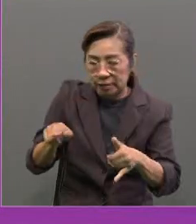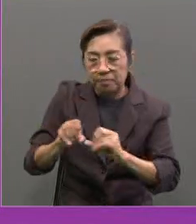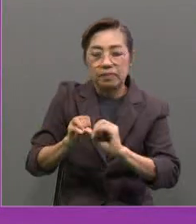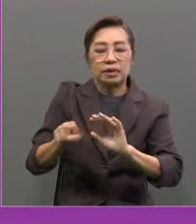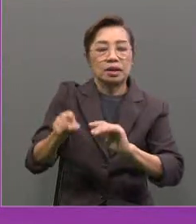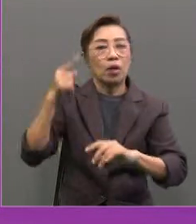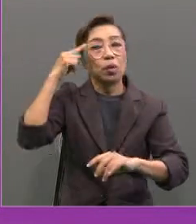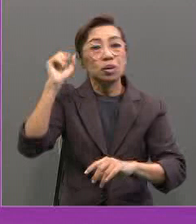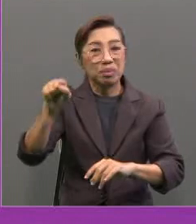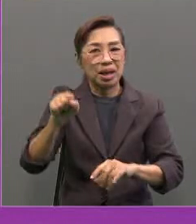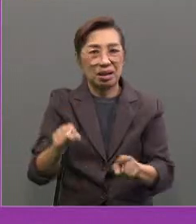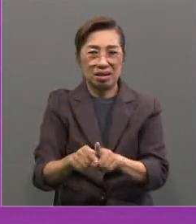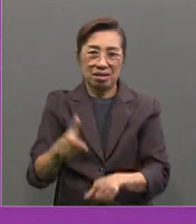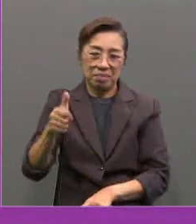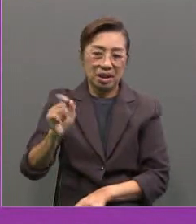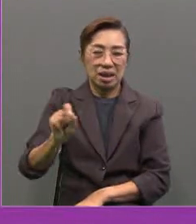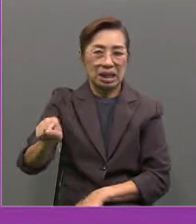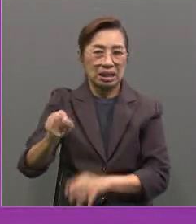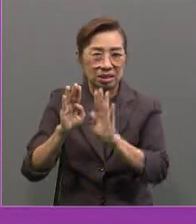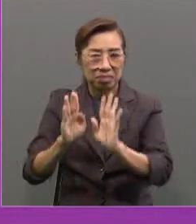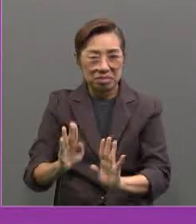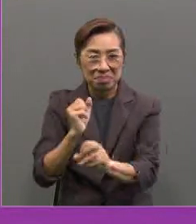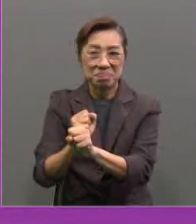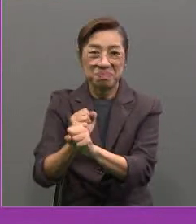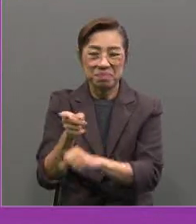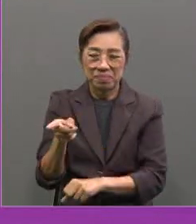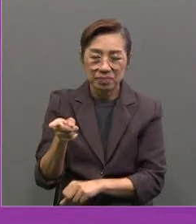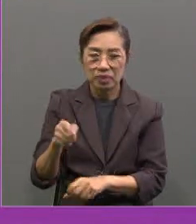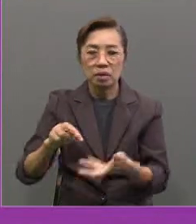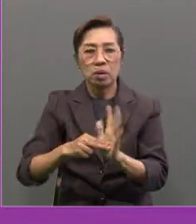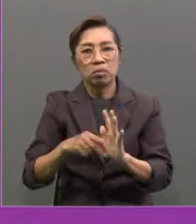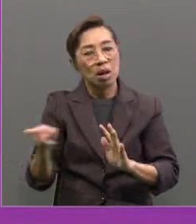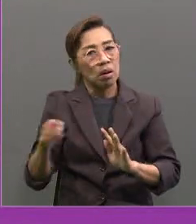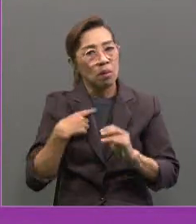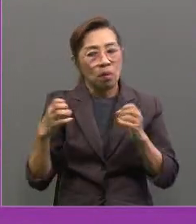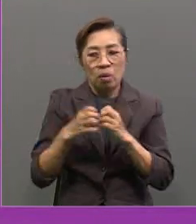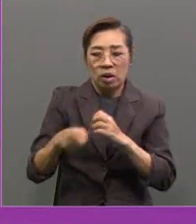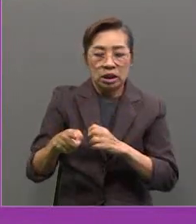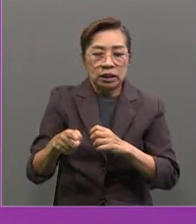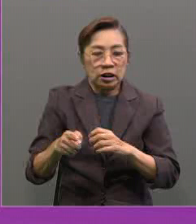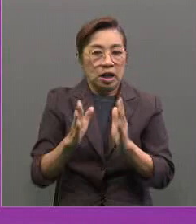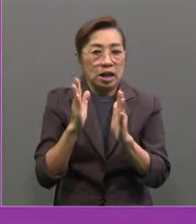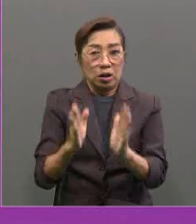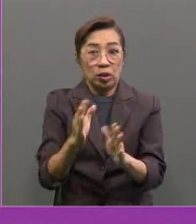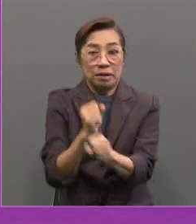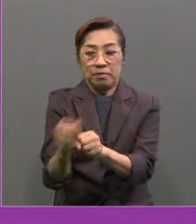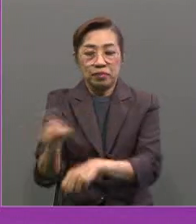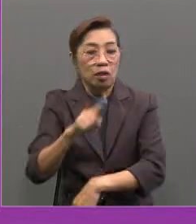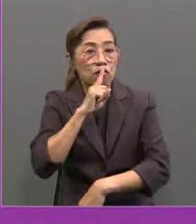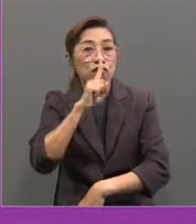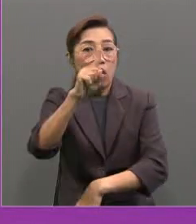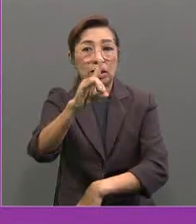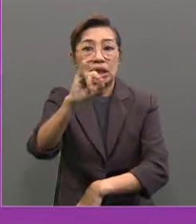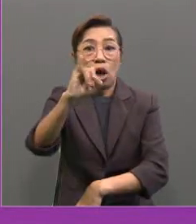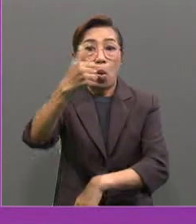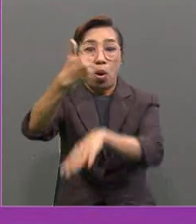ตุการณ์อะไรต่างๆนี่นะถูกไหมแต่ว่าพออันเนี้ยมันเป็นสิ่งที่เป็นการละเมิดนะครับพอนำเรื่องนี้ไปแจ้งต่อผู้บังคับบัญชาก